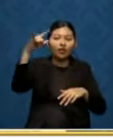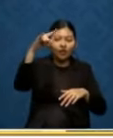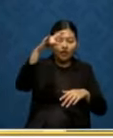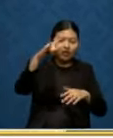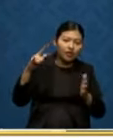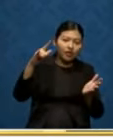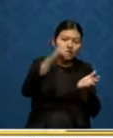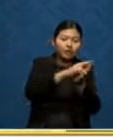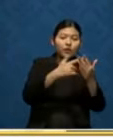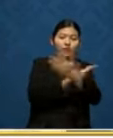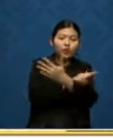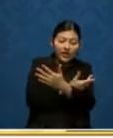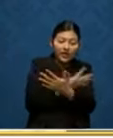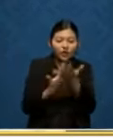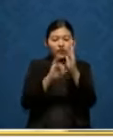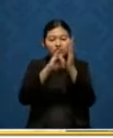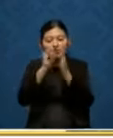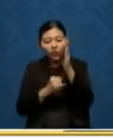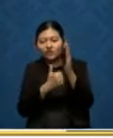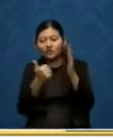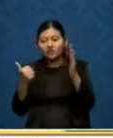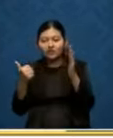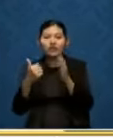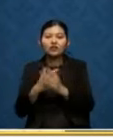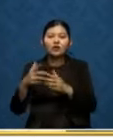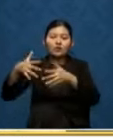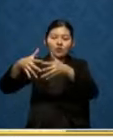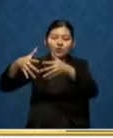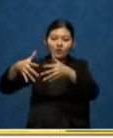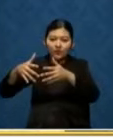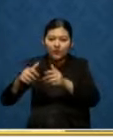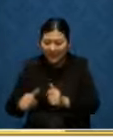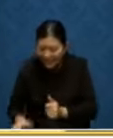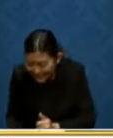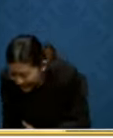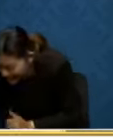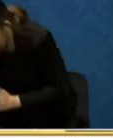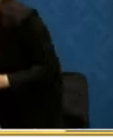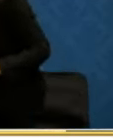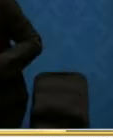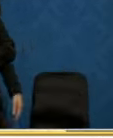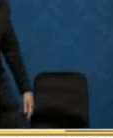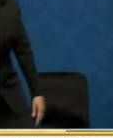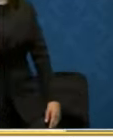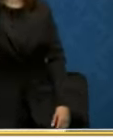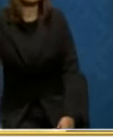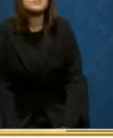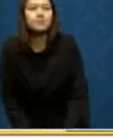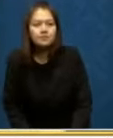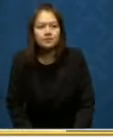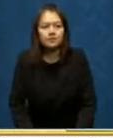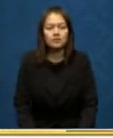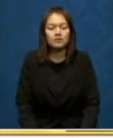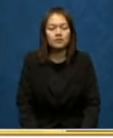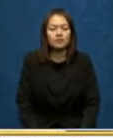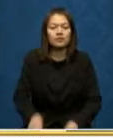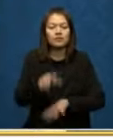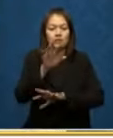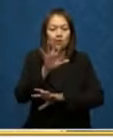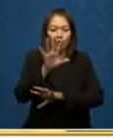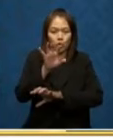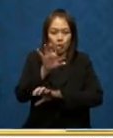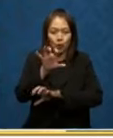หรือลงที่จังหวัดใดก็ตามเนี่ยเขาเหมาคาร์โก้เป็นลำเลยครับเพราะฉะนั้นกุ้งที่ถ้าไม่ผ่านในเรื่องของการขายจาก